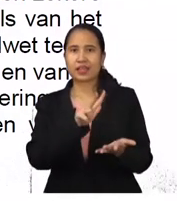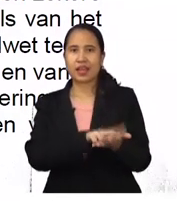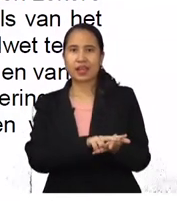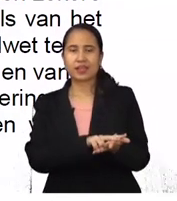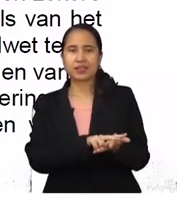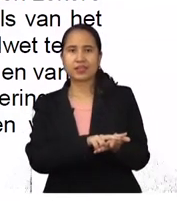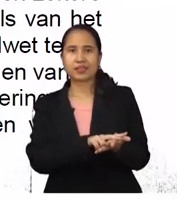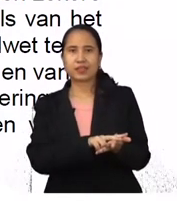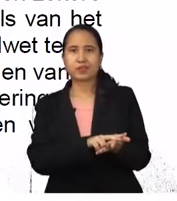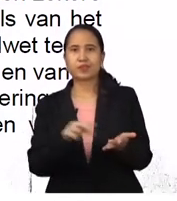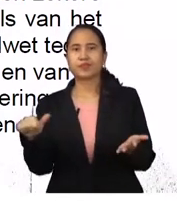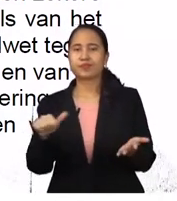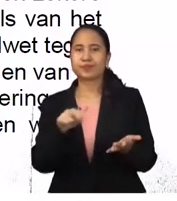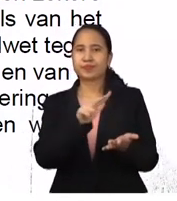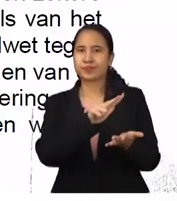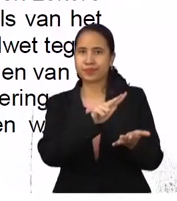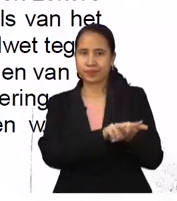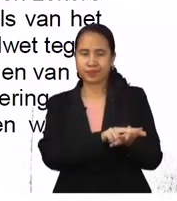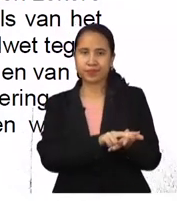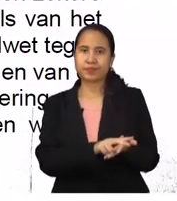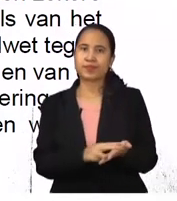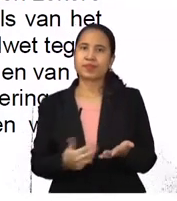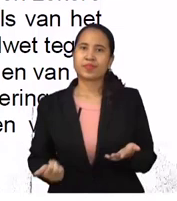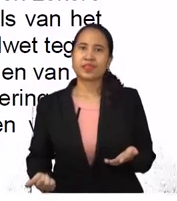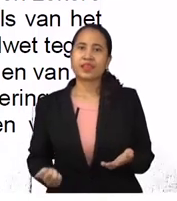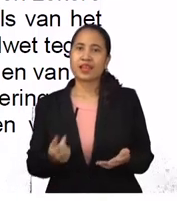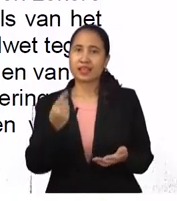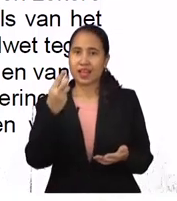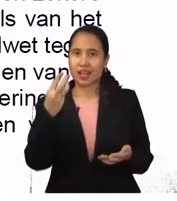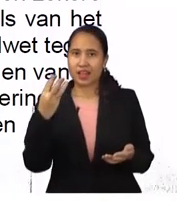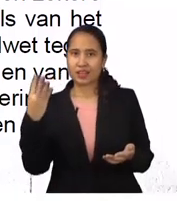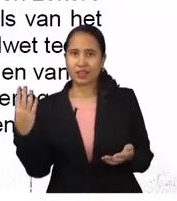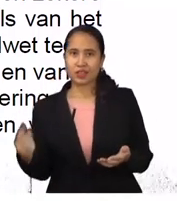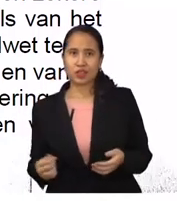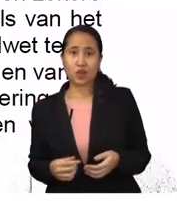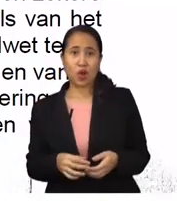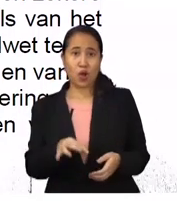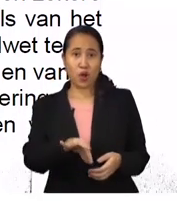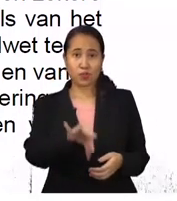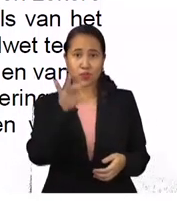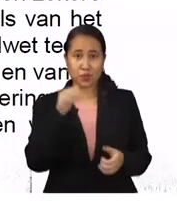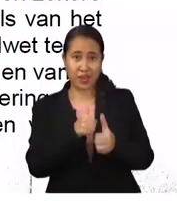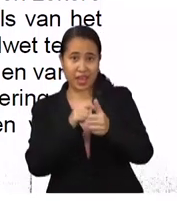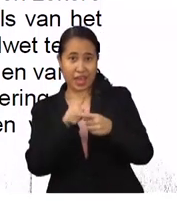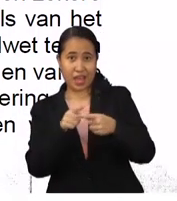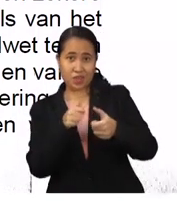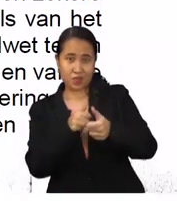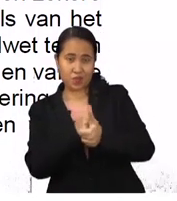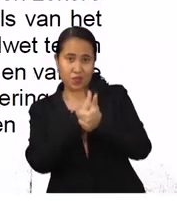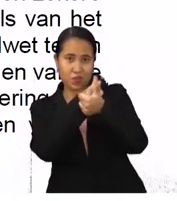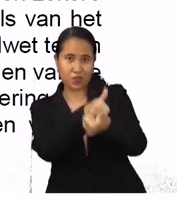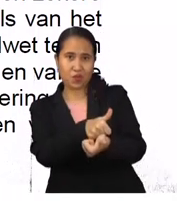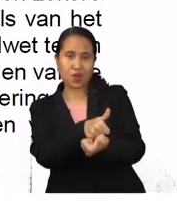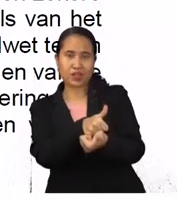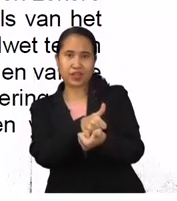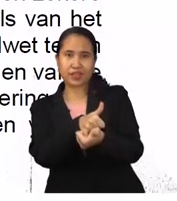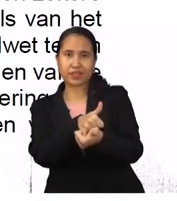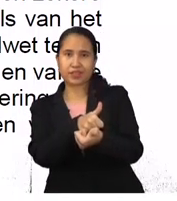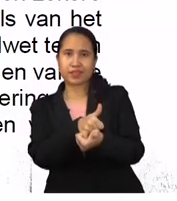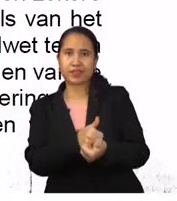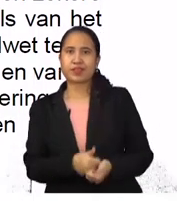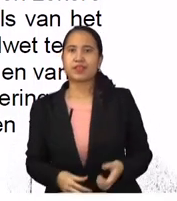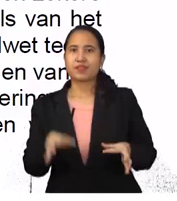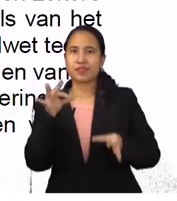lid 3 grondwet dat elke inmenging in zaken de opsporing en de vervolging en in zaken bij de